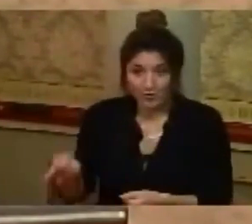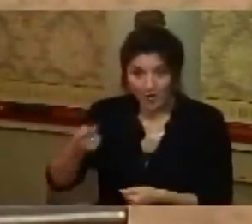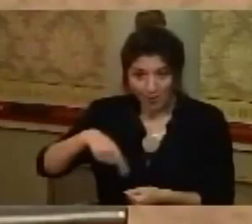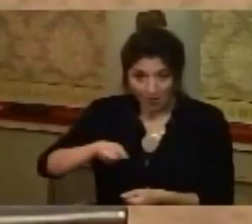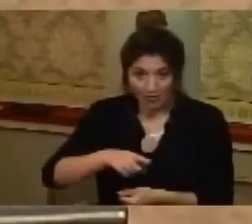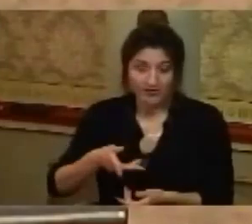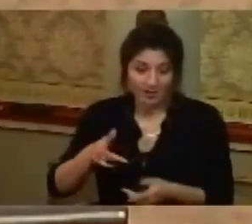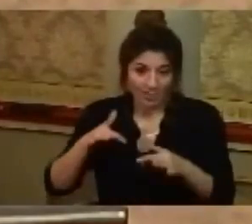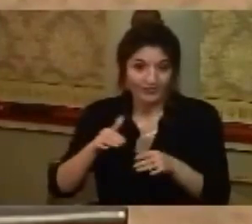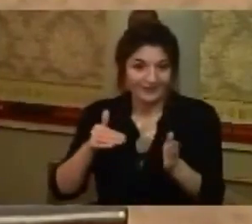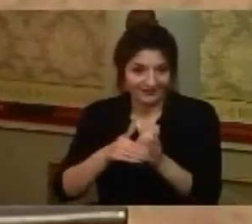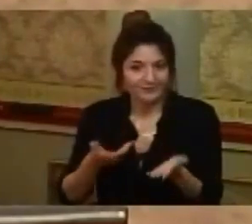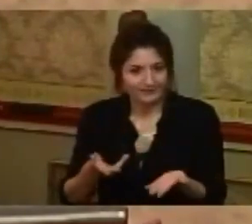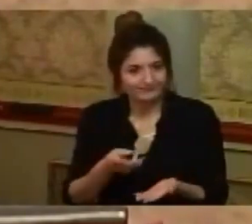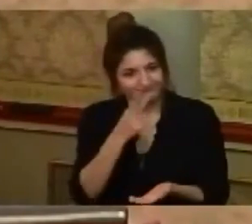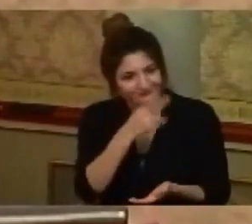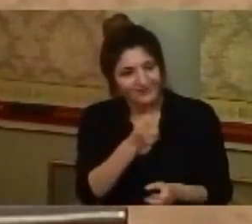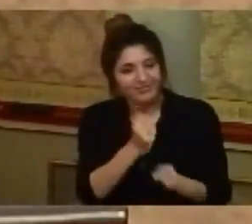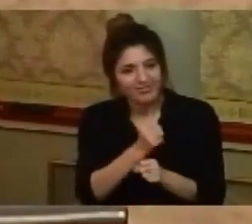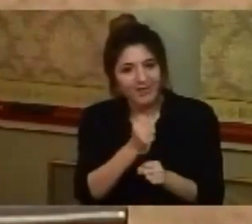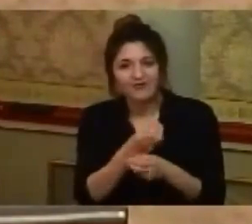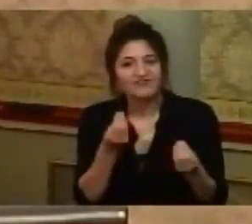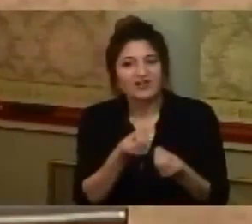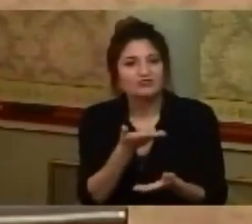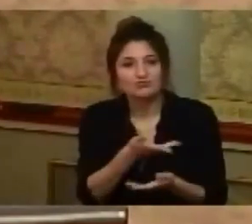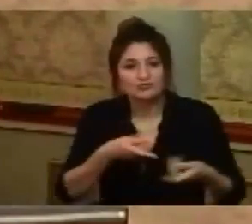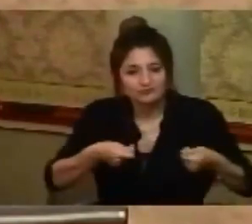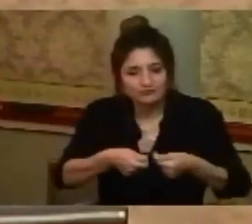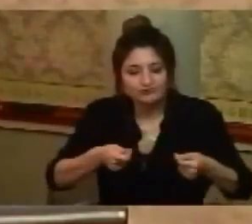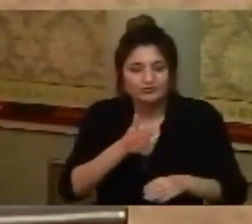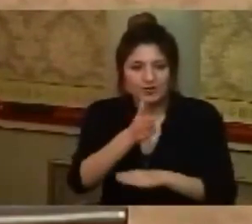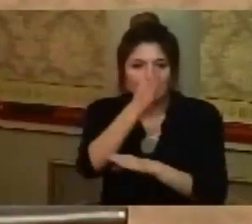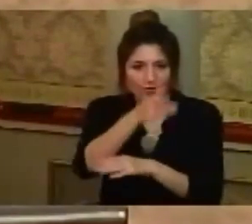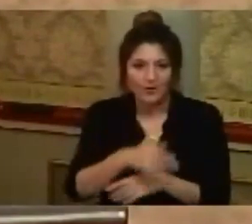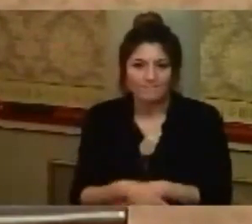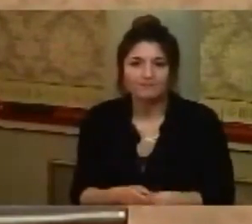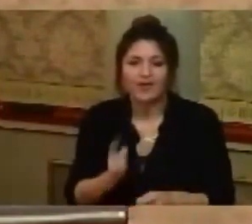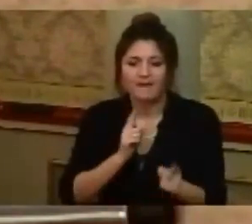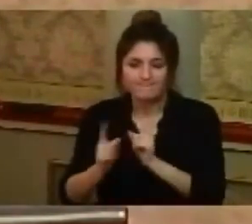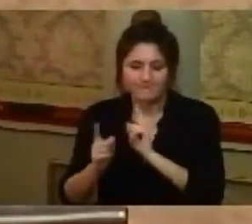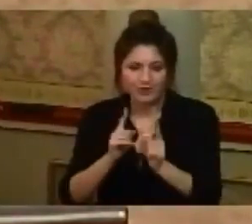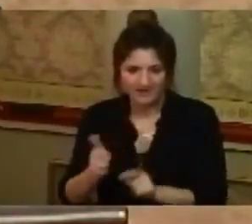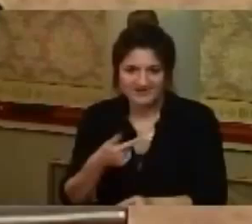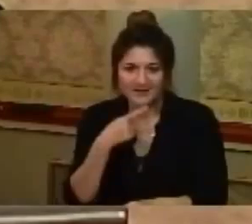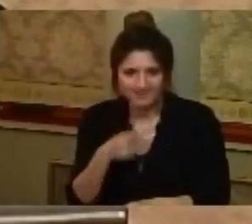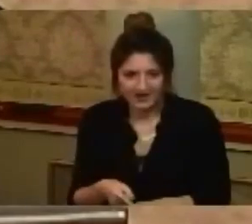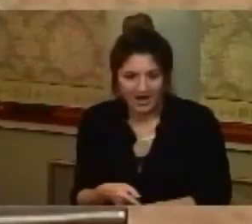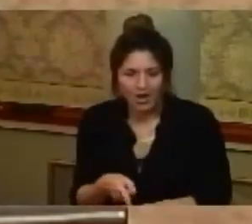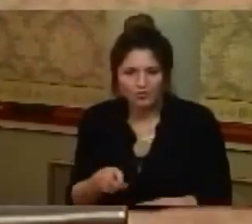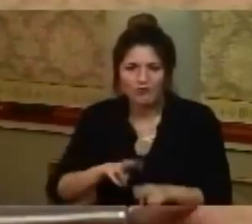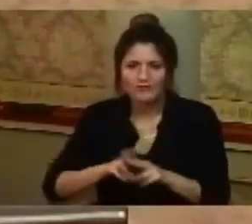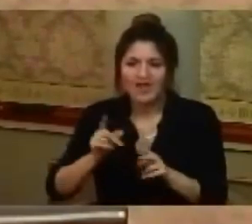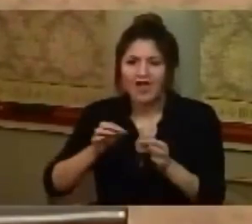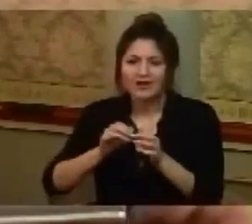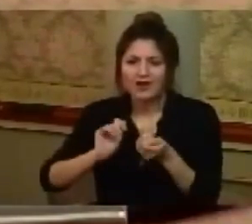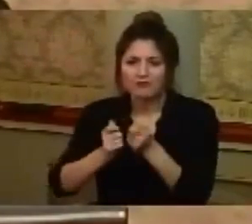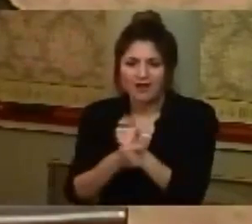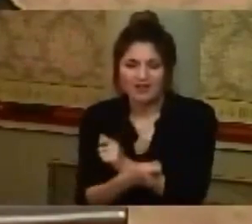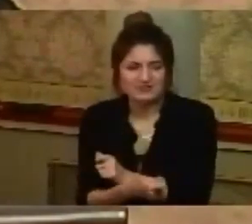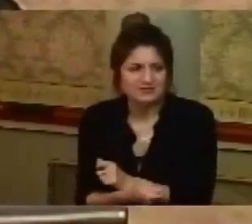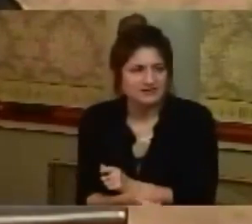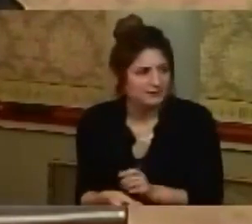nešto napravimo tu. Znači da uložimo u budućnost. Prema tome, prometnice sam rekao koji su prioriteti. Imat ćemo na rebalansu, završavam